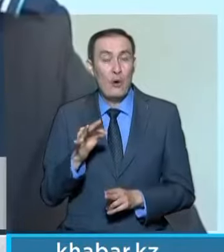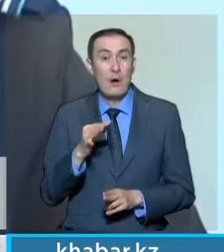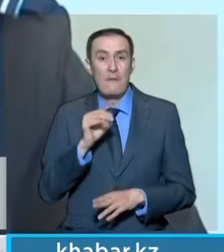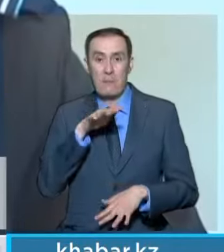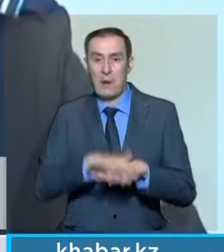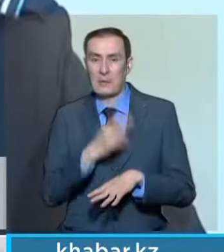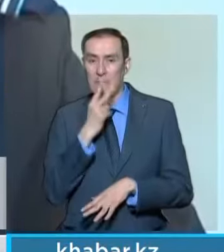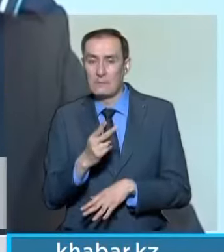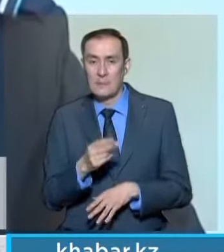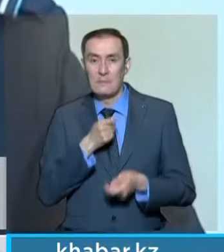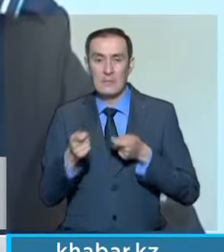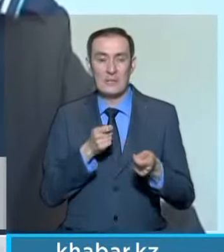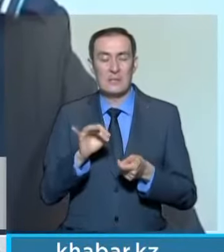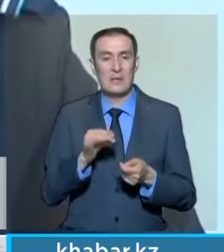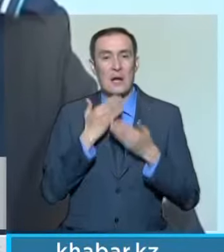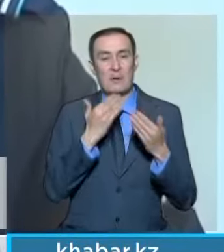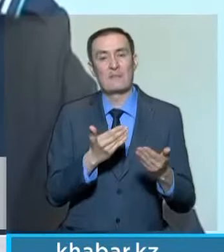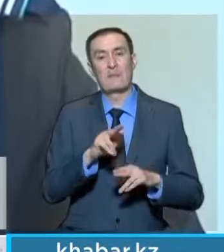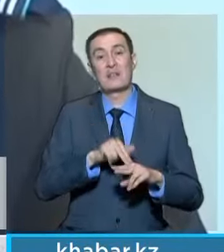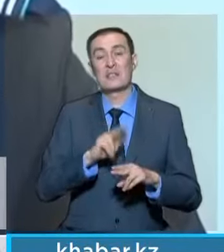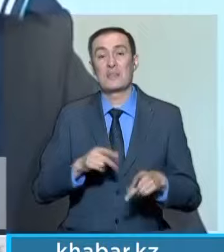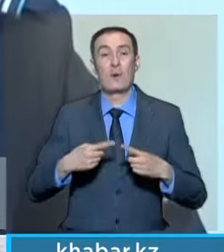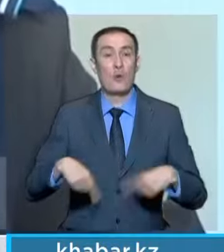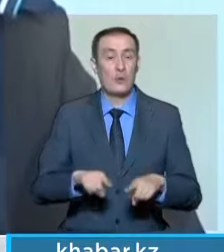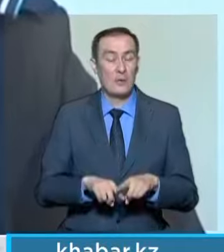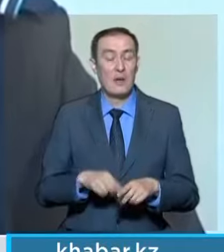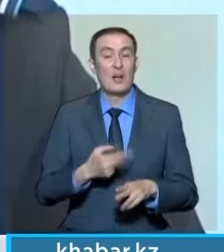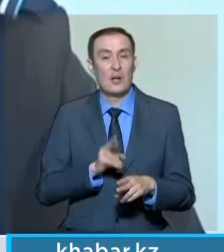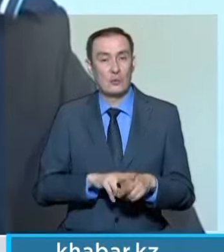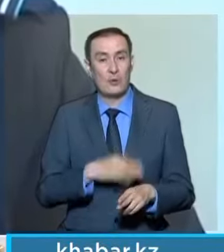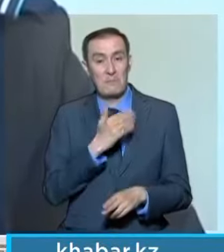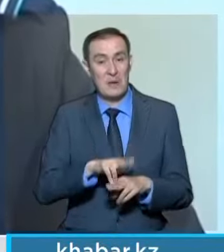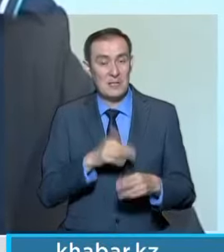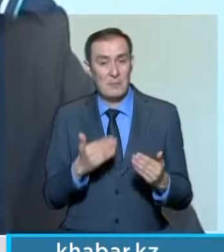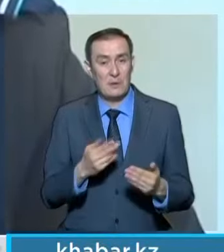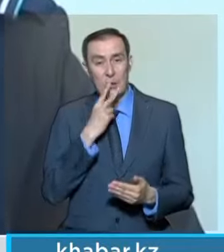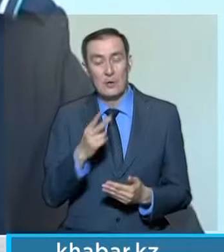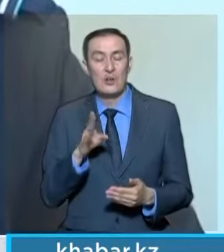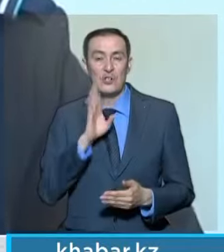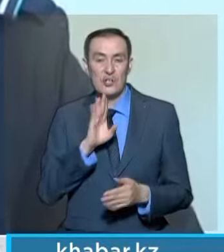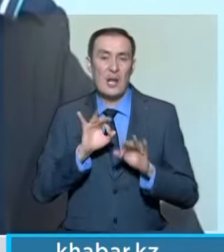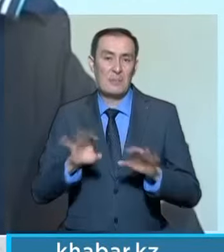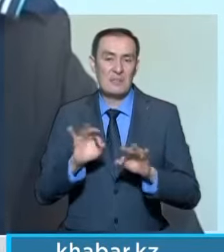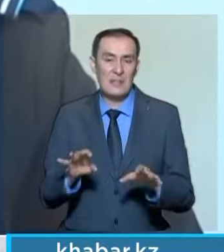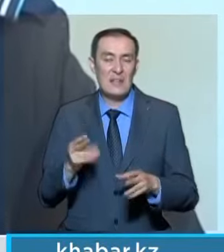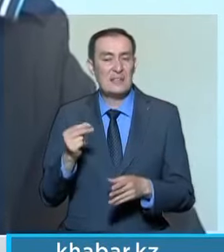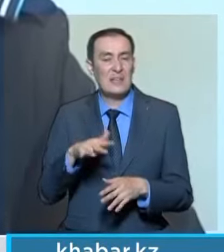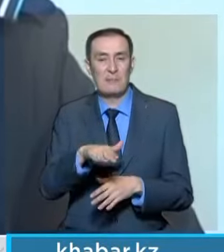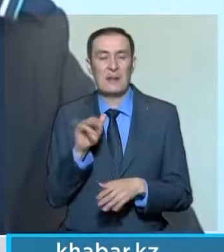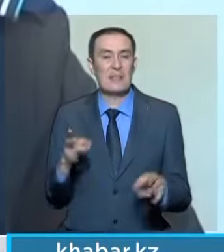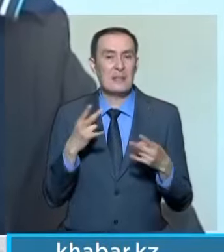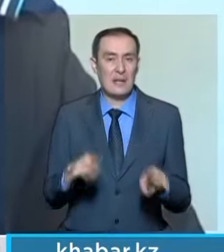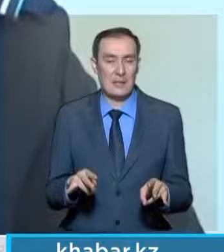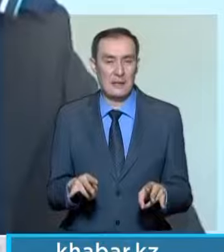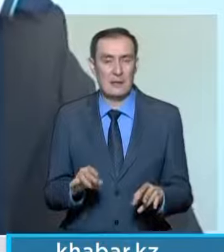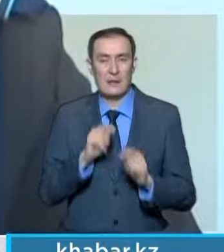сотрудники банка проявили бдительность и обратились к правоохранительным органам, которые, в свою очередь, убедили пенсионерку не снимать денежные